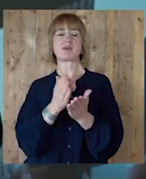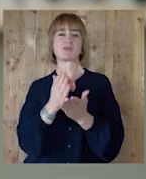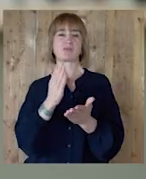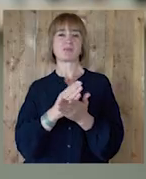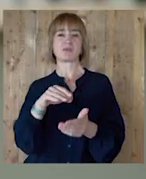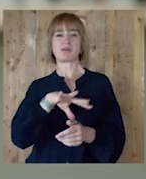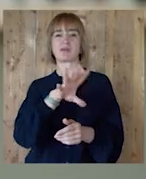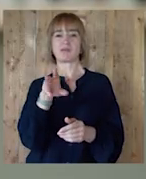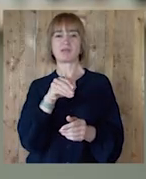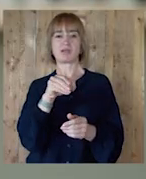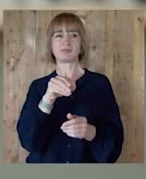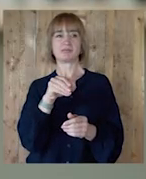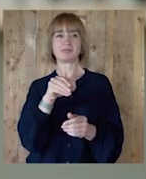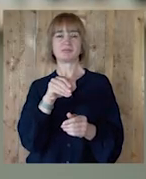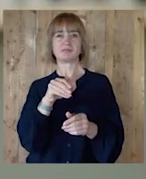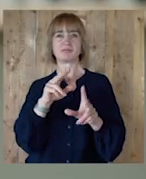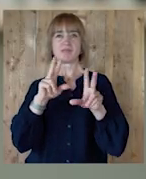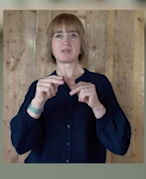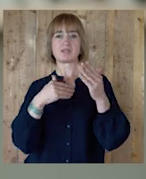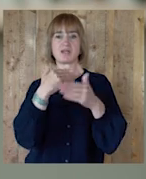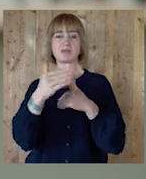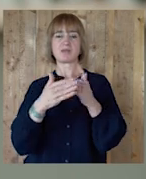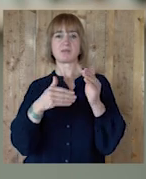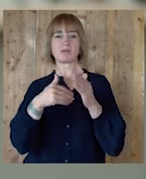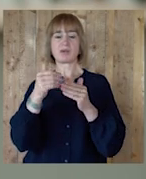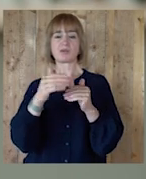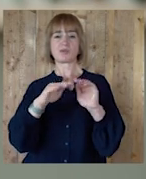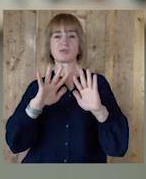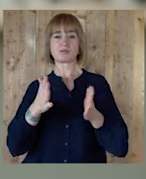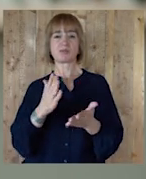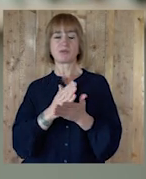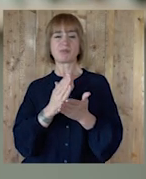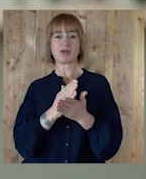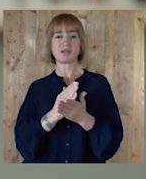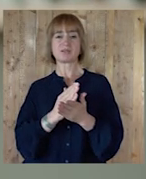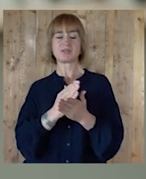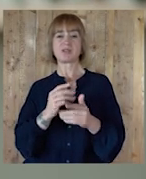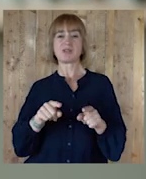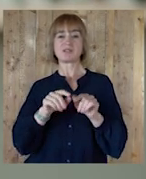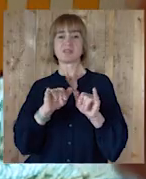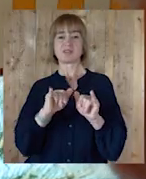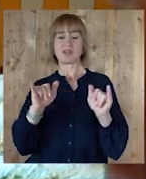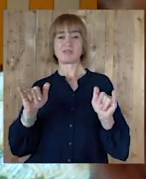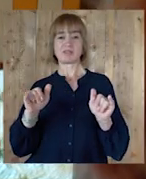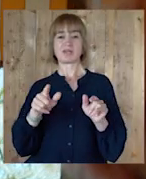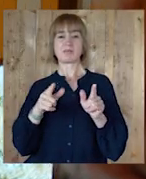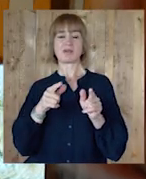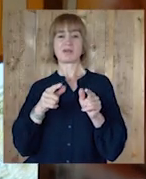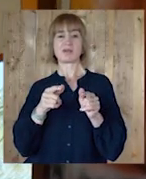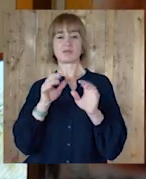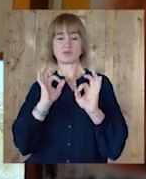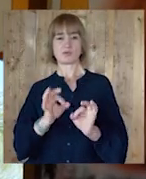კარგი მაგალითი, რომელიც ამ მიმართულებით იქმნება და ყველა წარმატებული